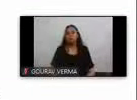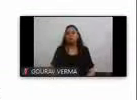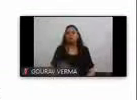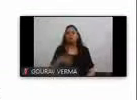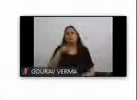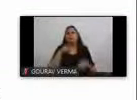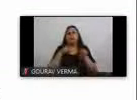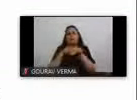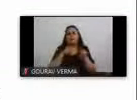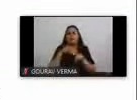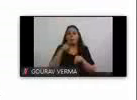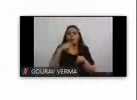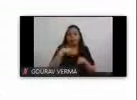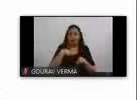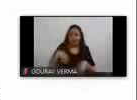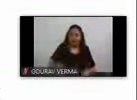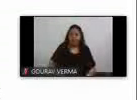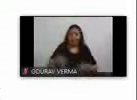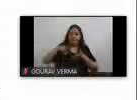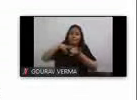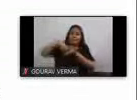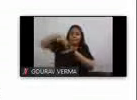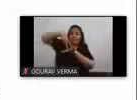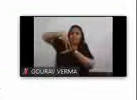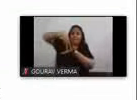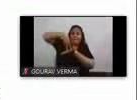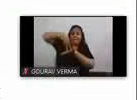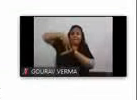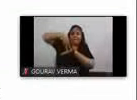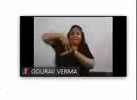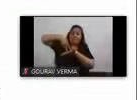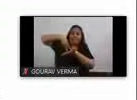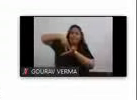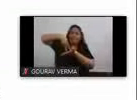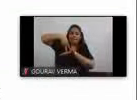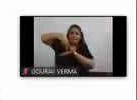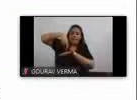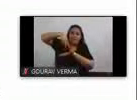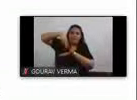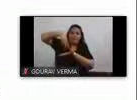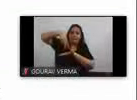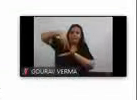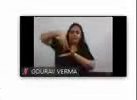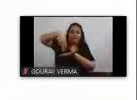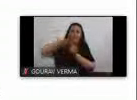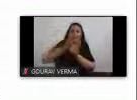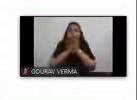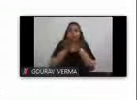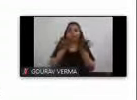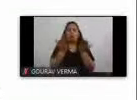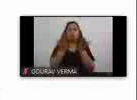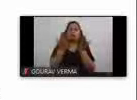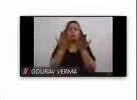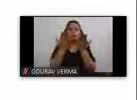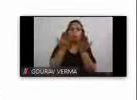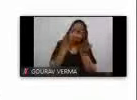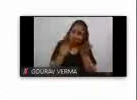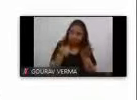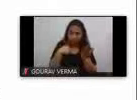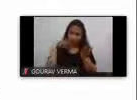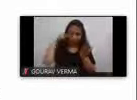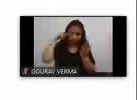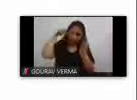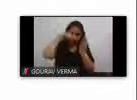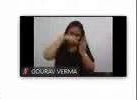टोस में खड़े होके एक बुक हाथ में रख के आप चल के पकड़ के देखना, चल के पढ़ के देखना,